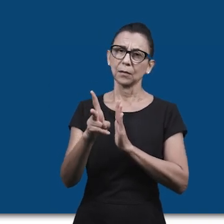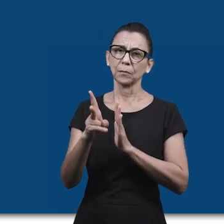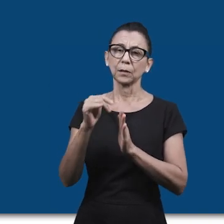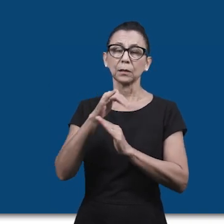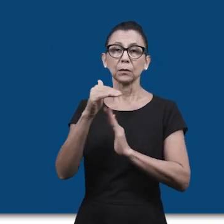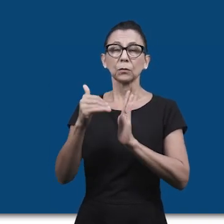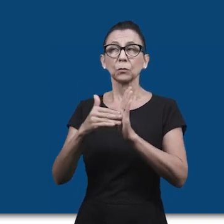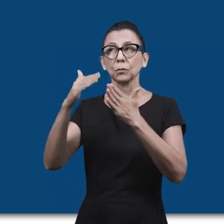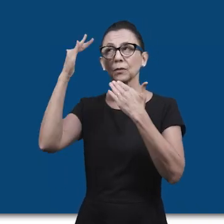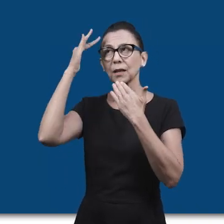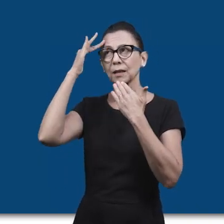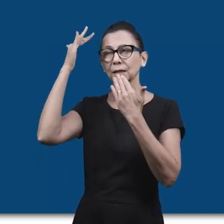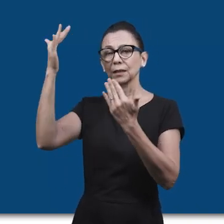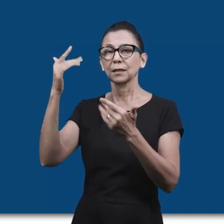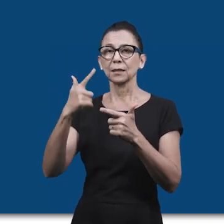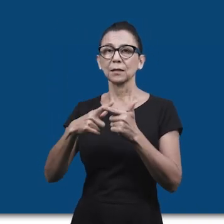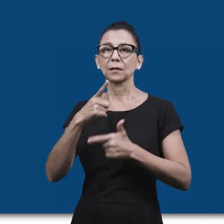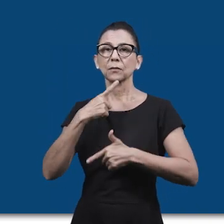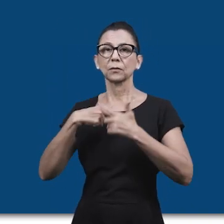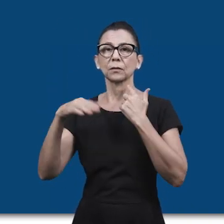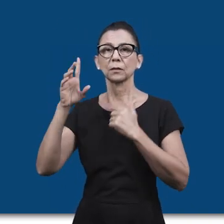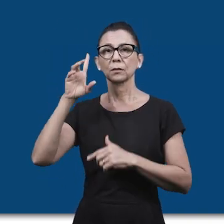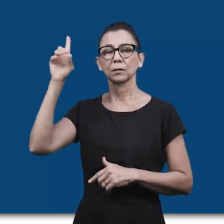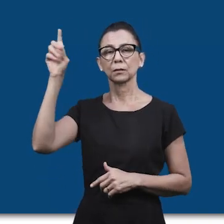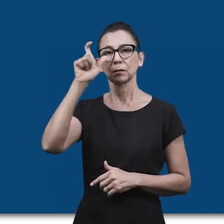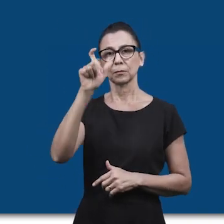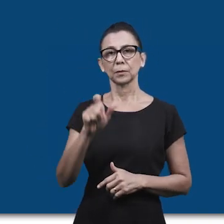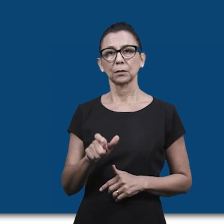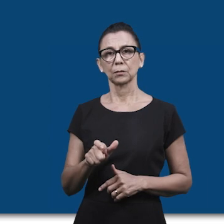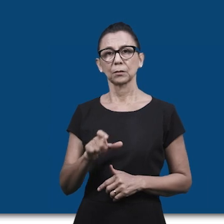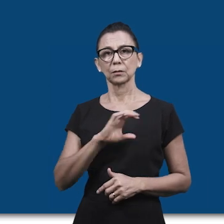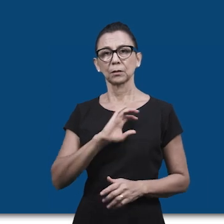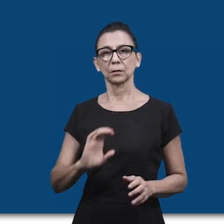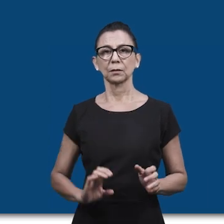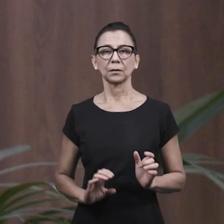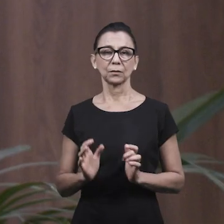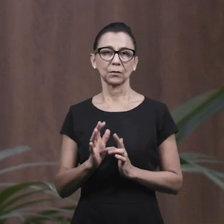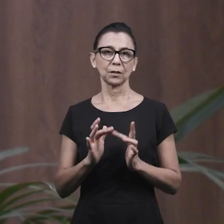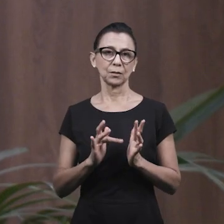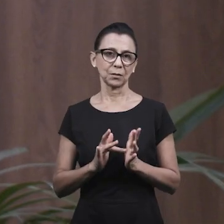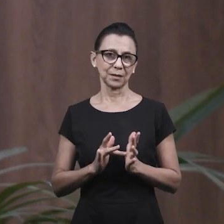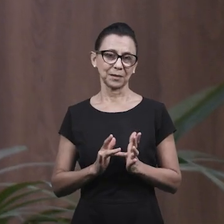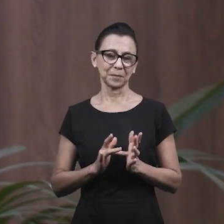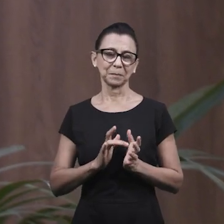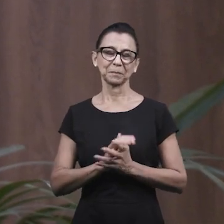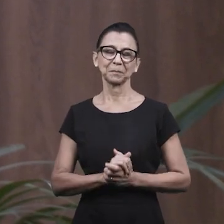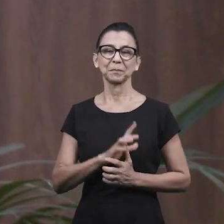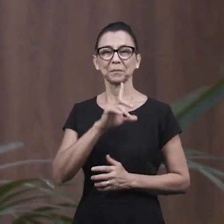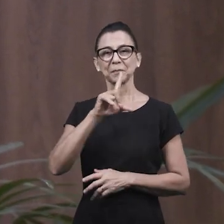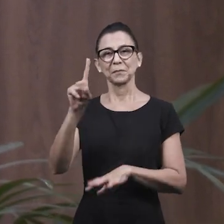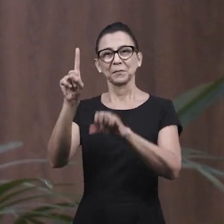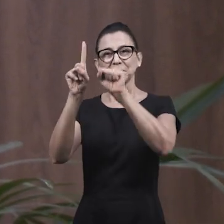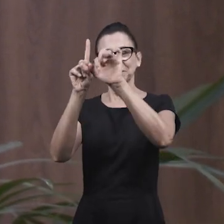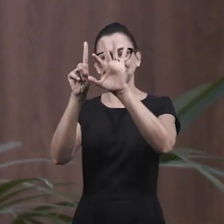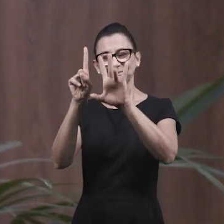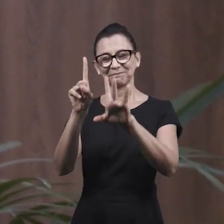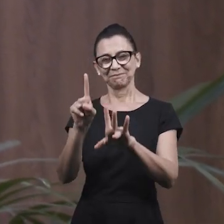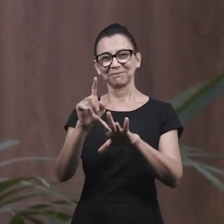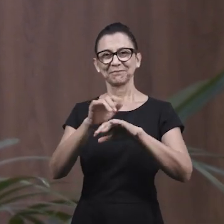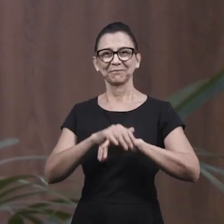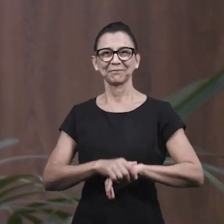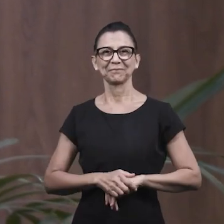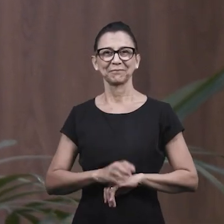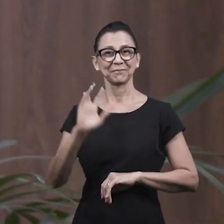la volonté de Dieu en Christ Jésus envers vous. Que le Seigneur nous bénisse grandement, la paix du